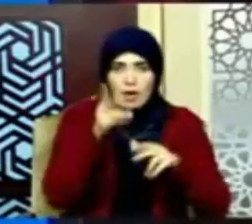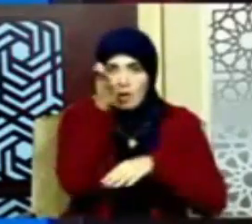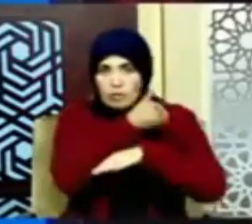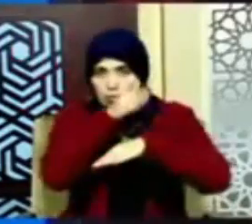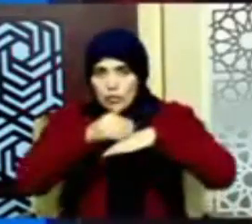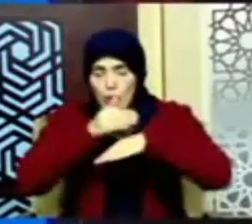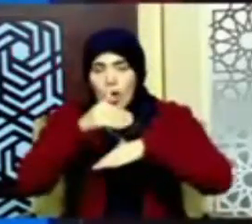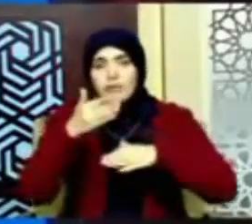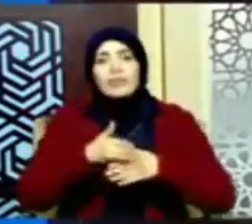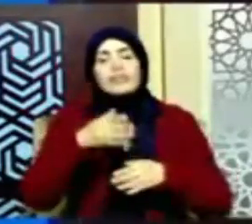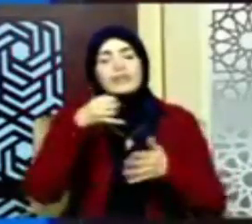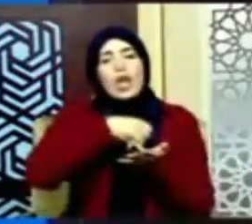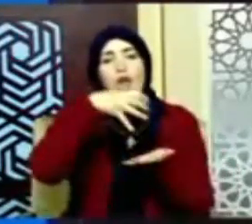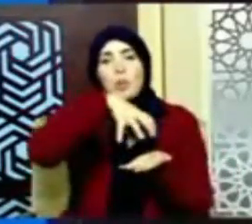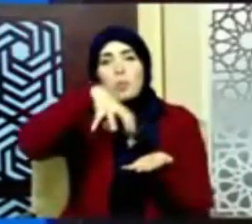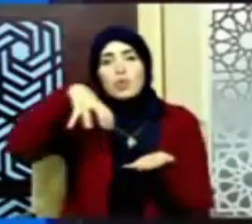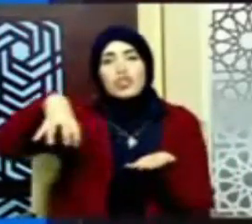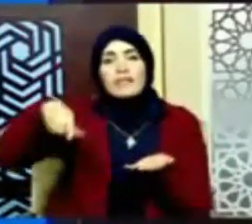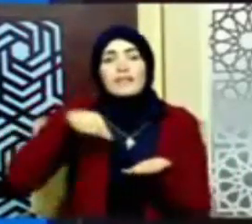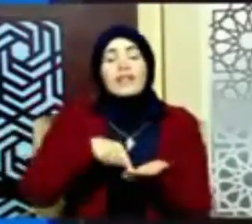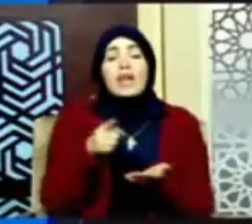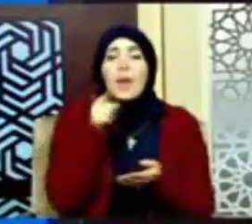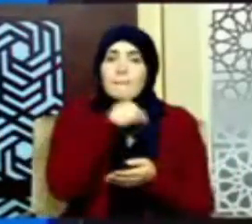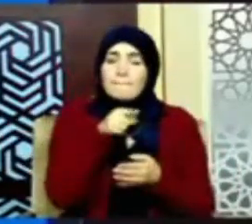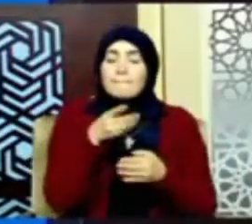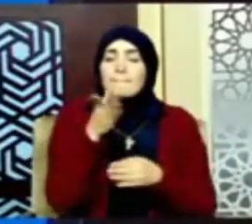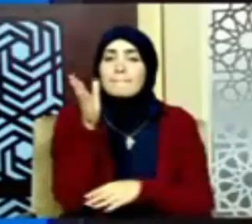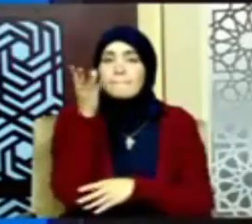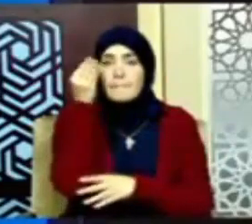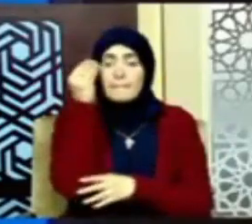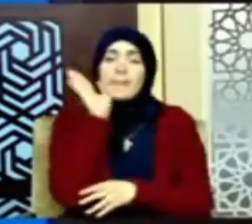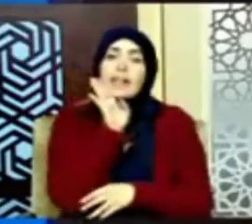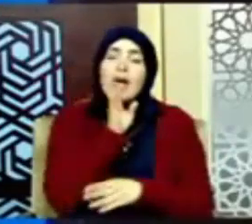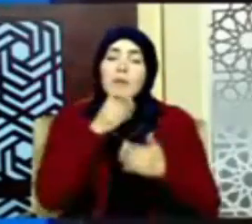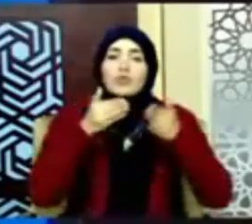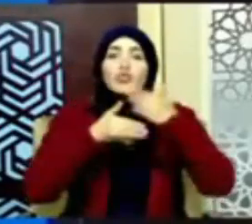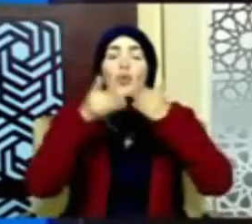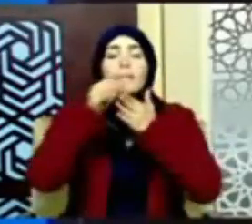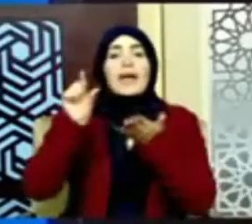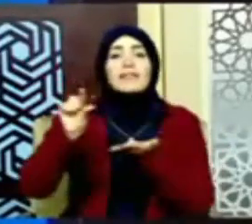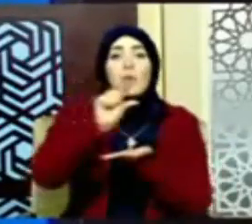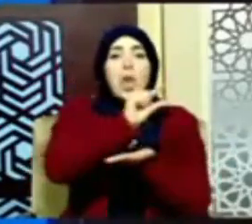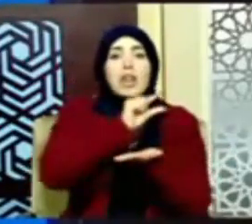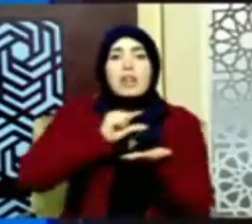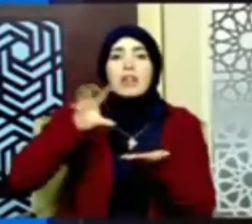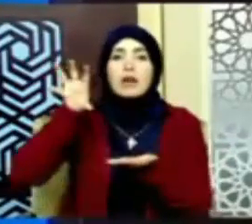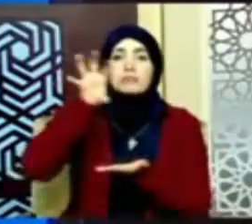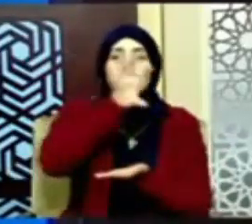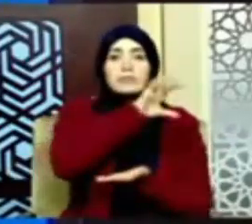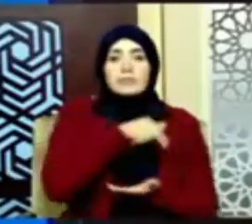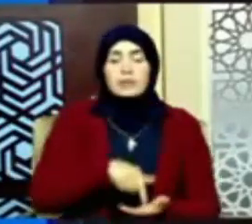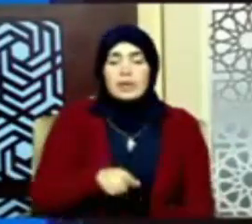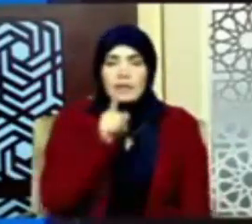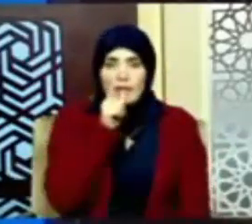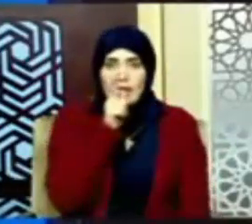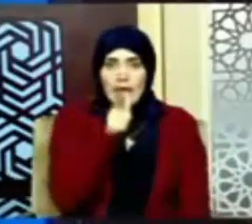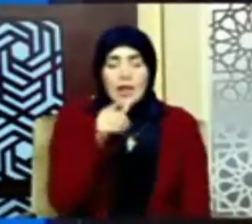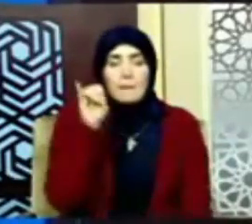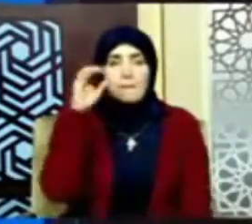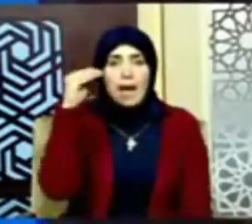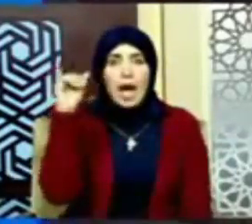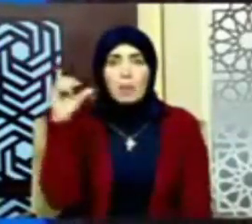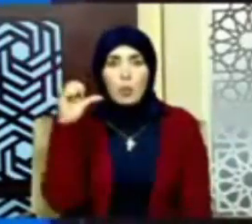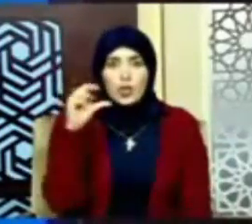المدن بالعلم تبنى الدول. ولذا كان محمود سامي البارودي يقول بقوة